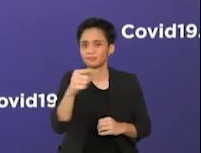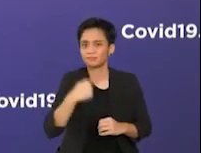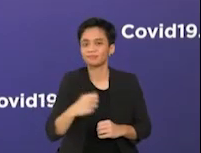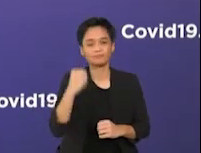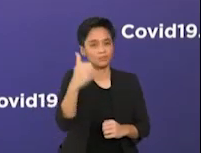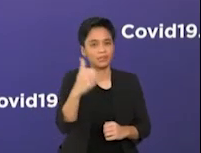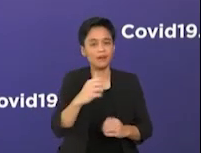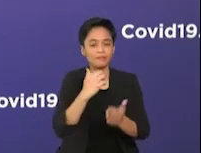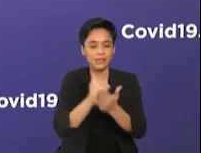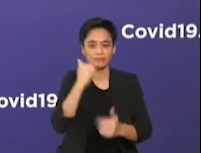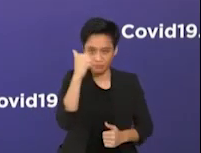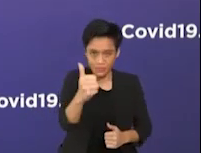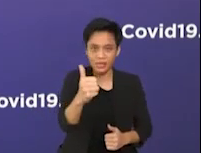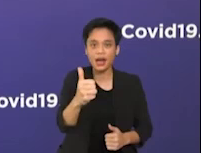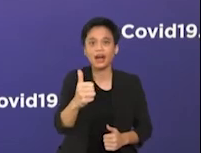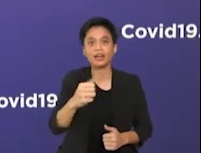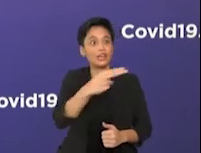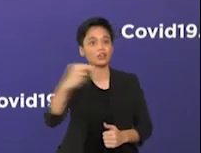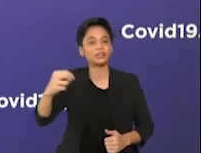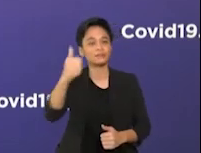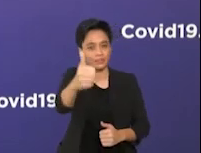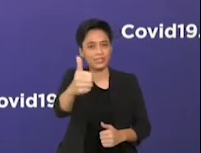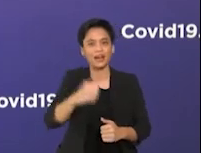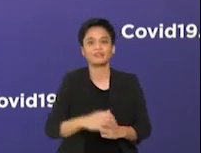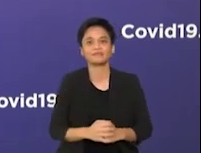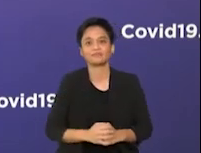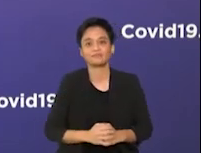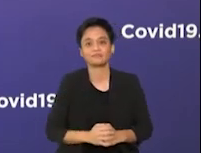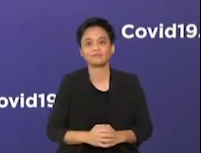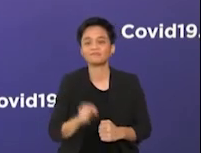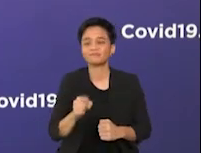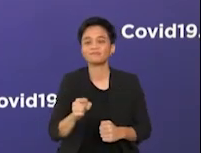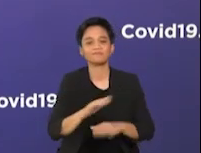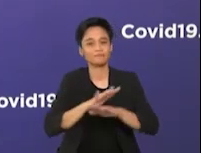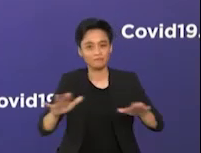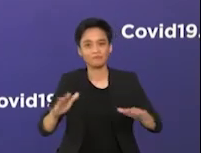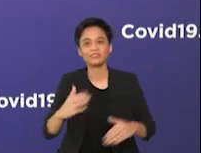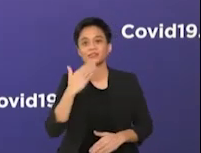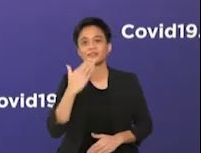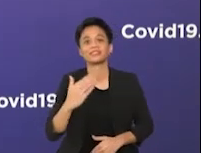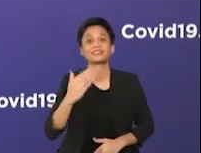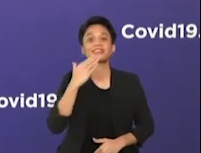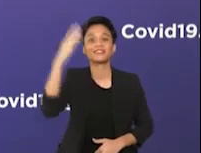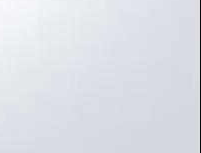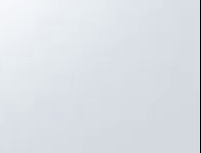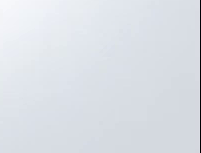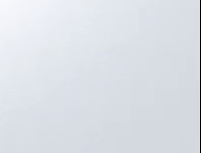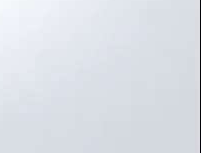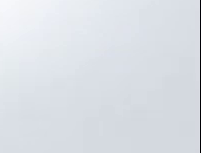dan Indonesia pun pasti bisa melakukan ini sekian terima kasih dan selamat sore